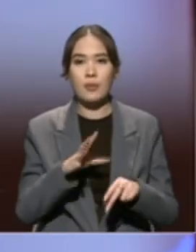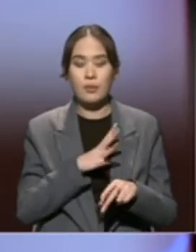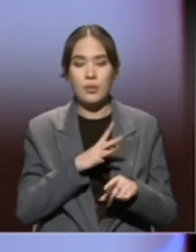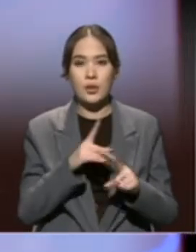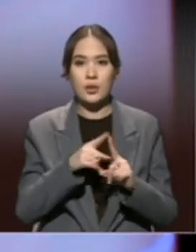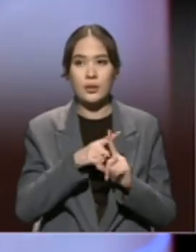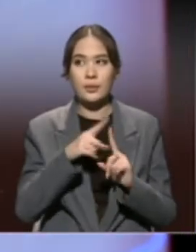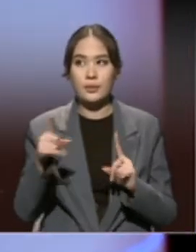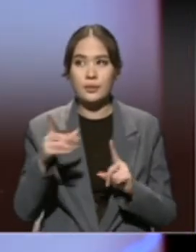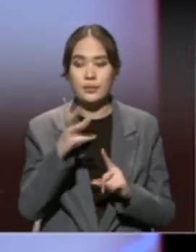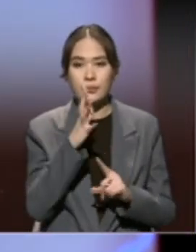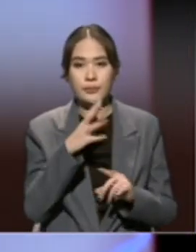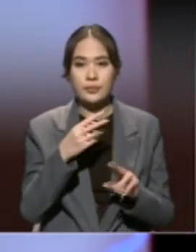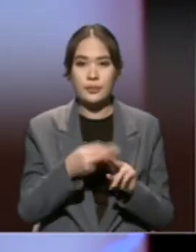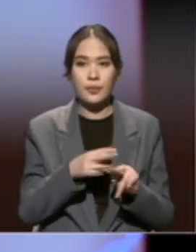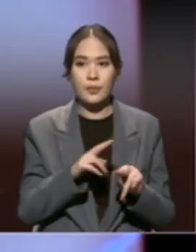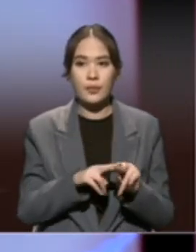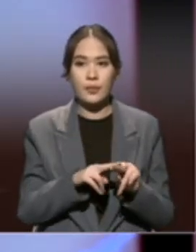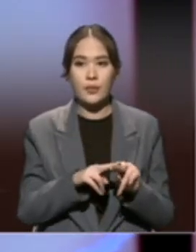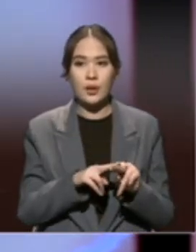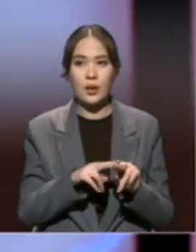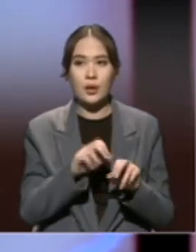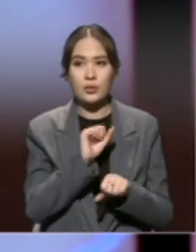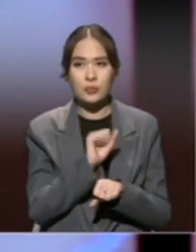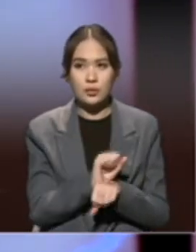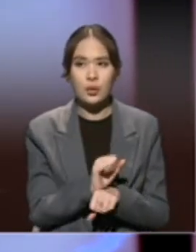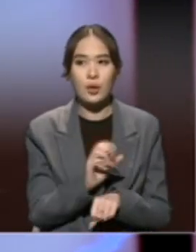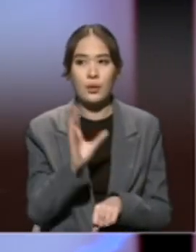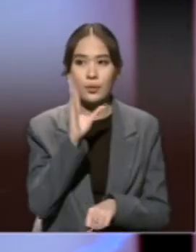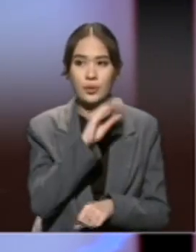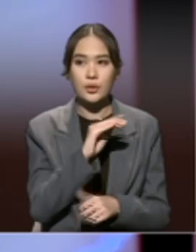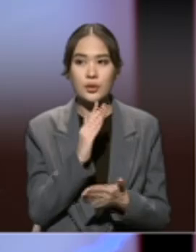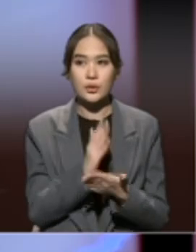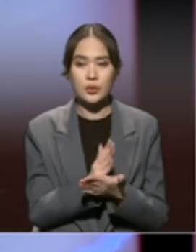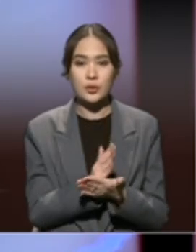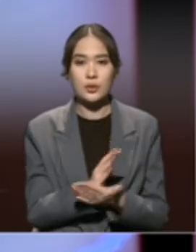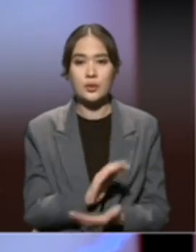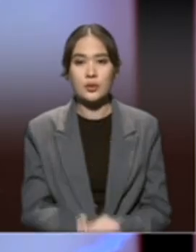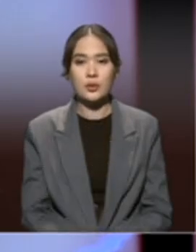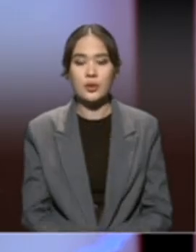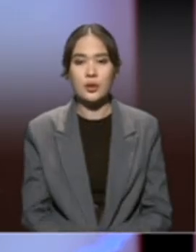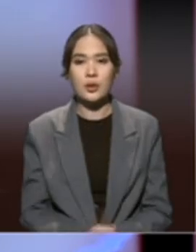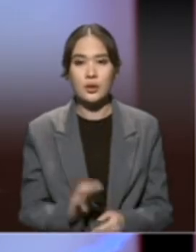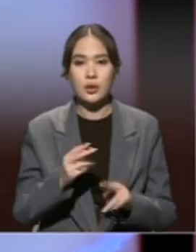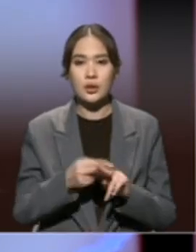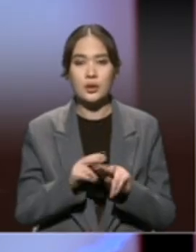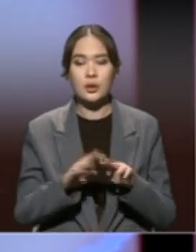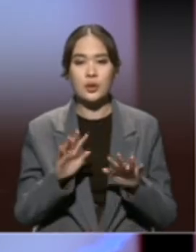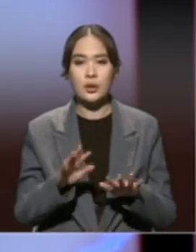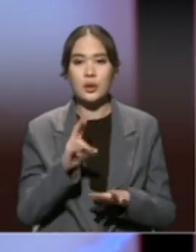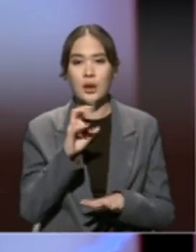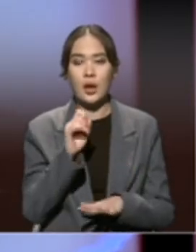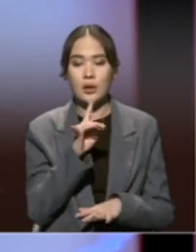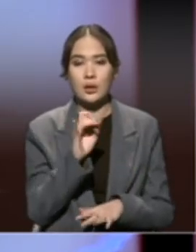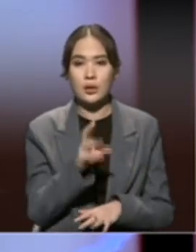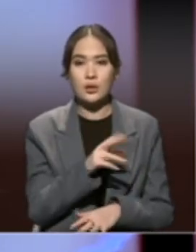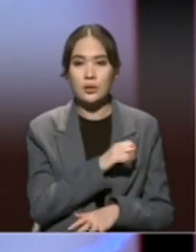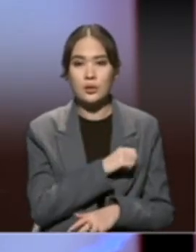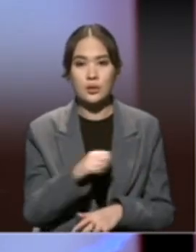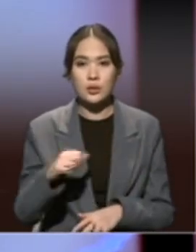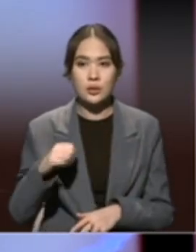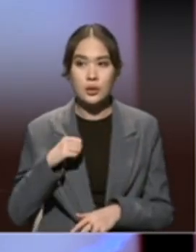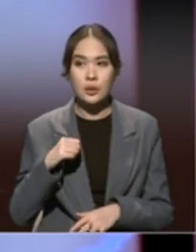бір қалай айтсақ бір тоқтайтын жері бар ма бағаны шарықтау? Тоқтайтын жері бар. Ол тек қана нарықтың өзіне